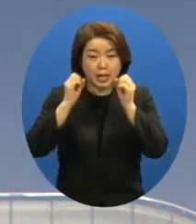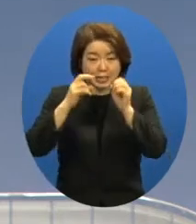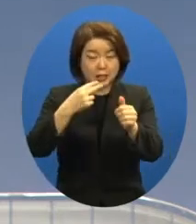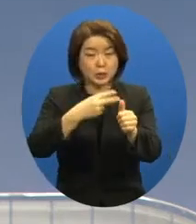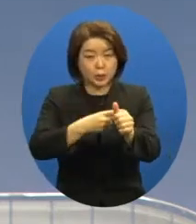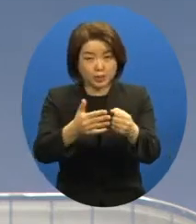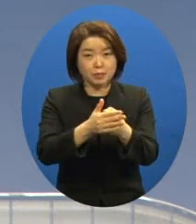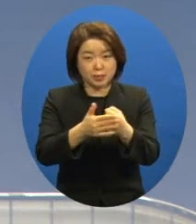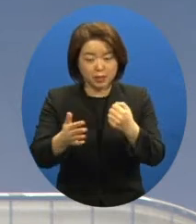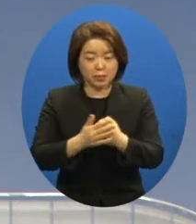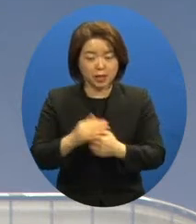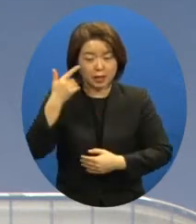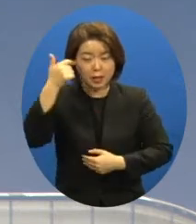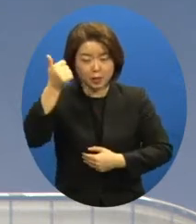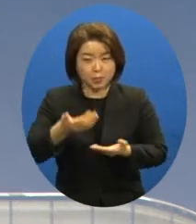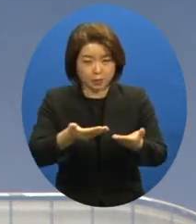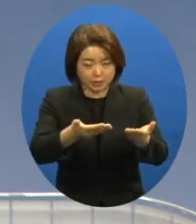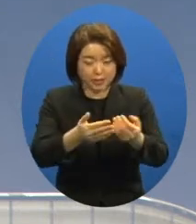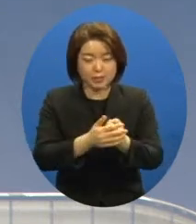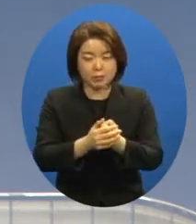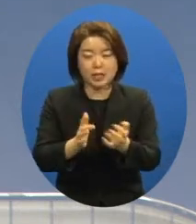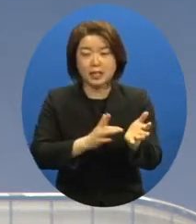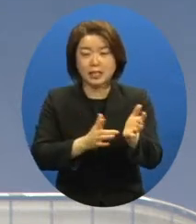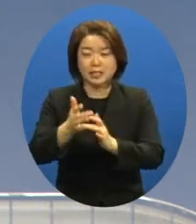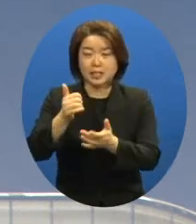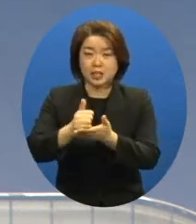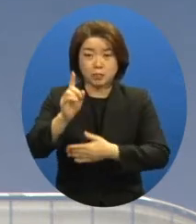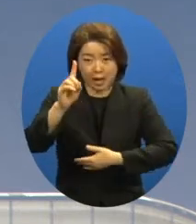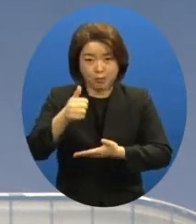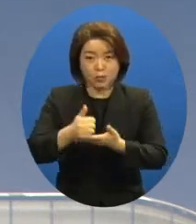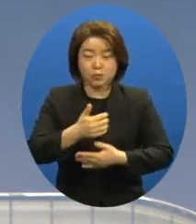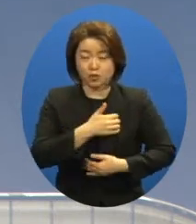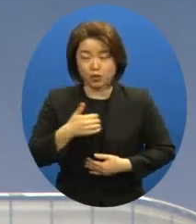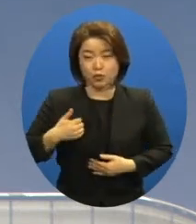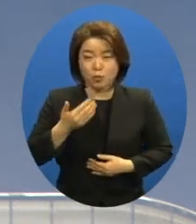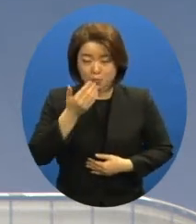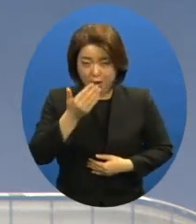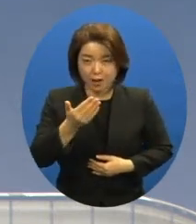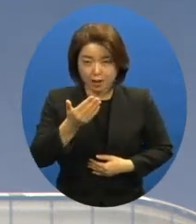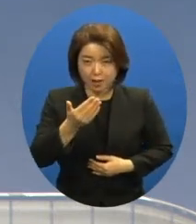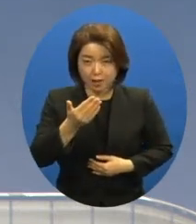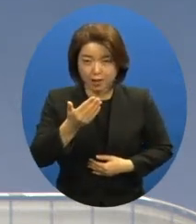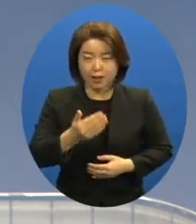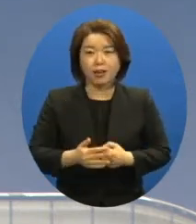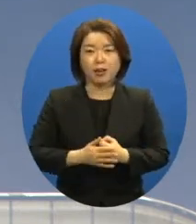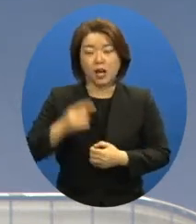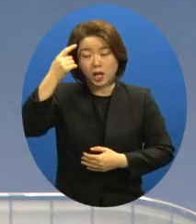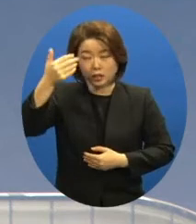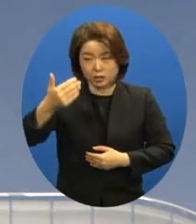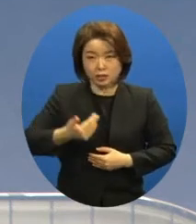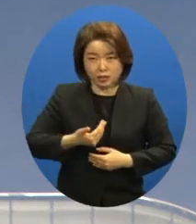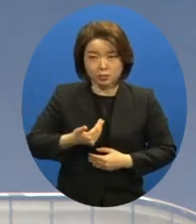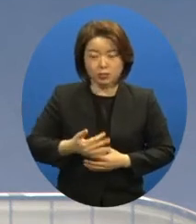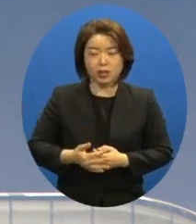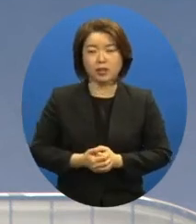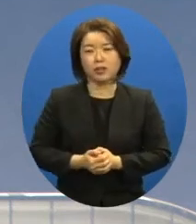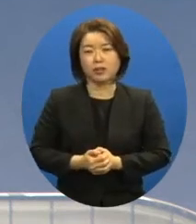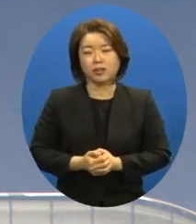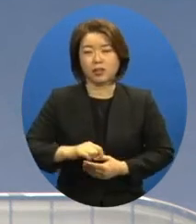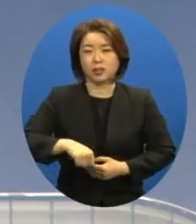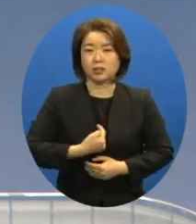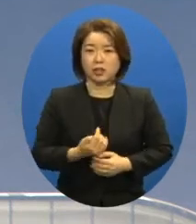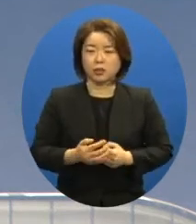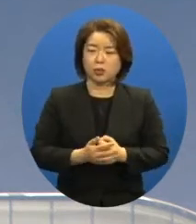선교사님이시니까 목사님은 예수님 한 분이면 충분하시지요. 그 질문에